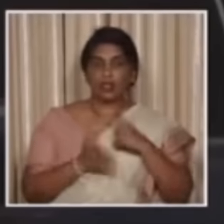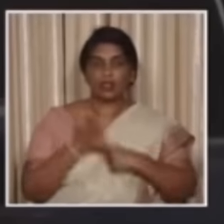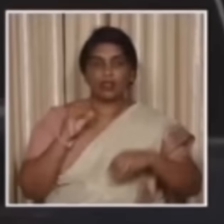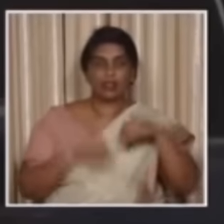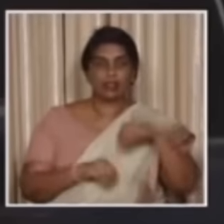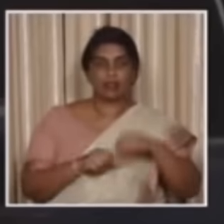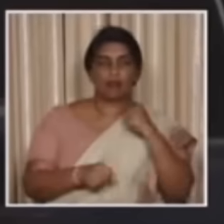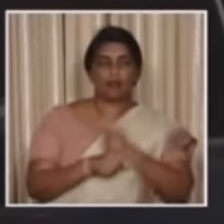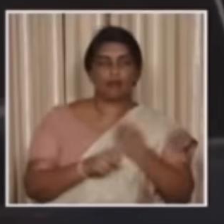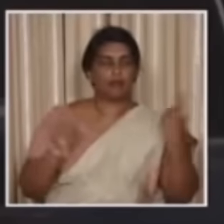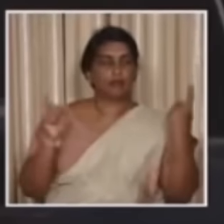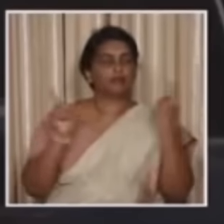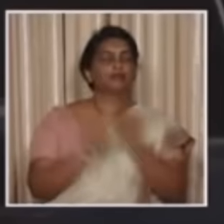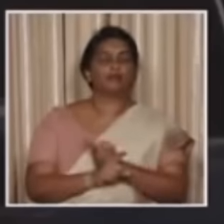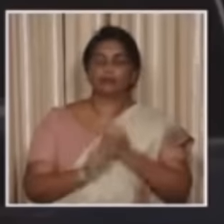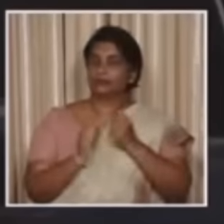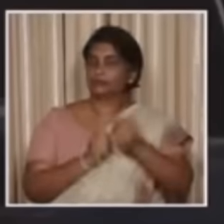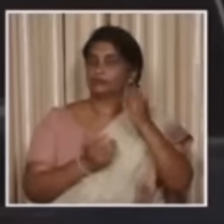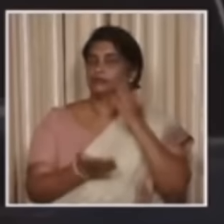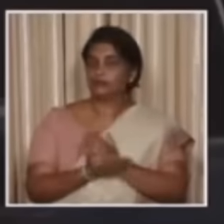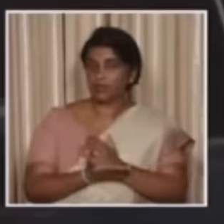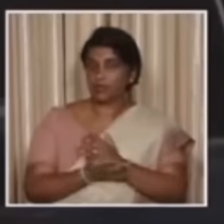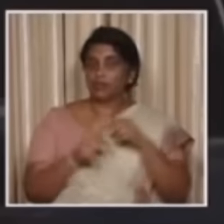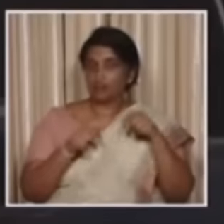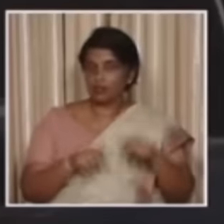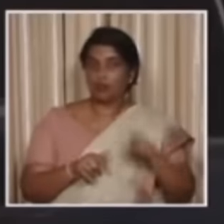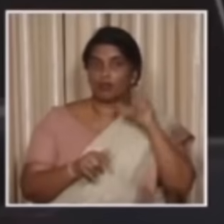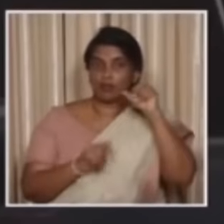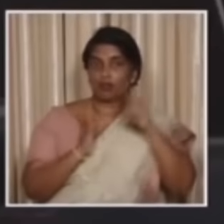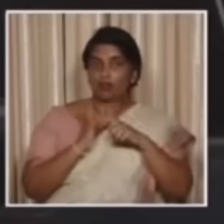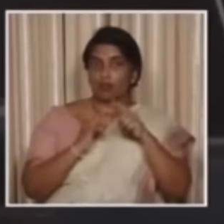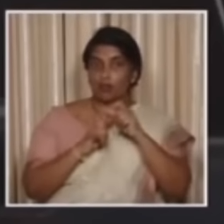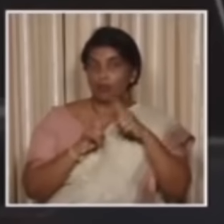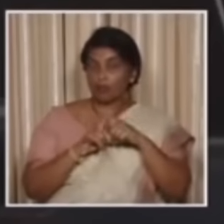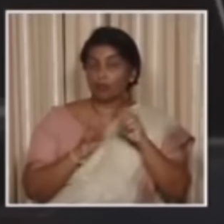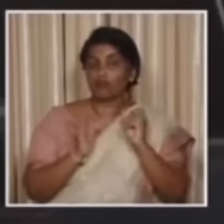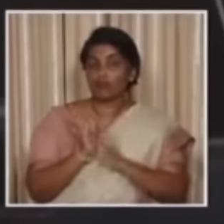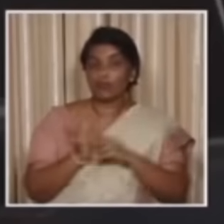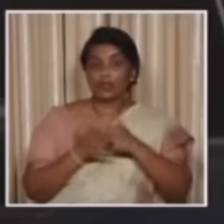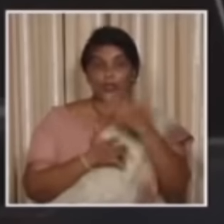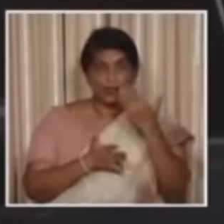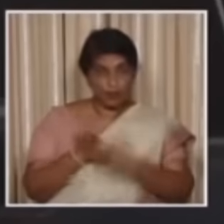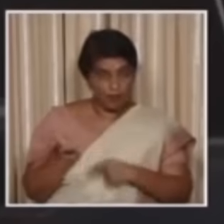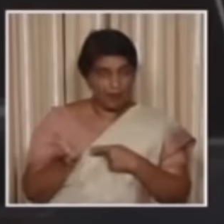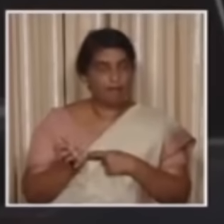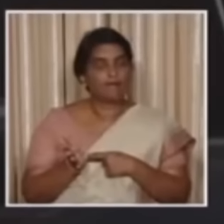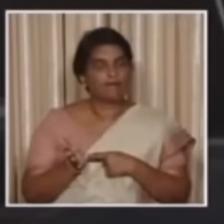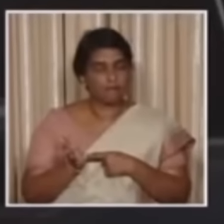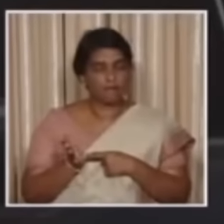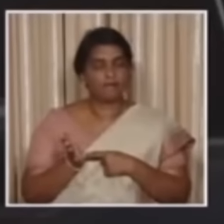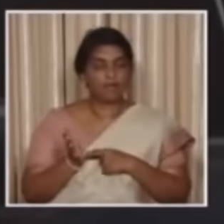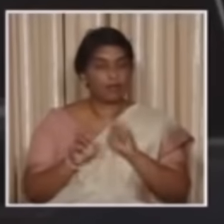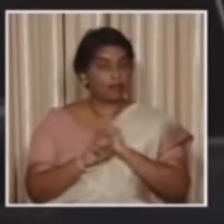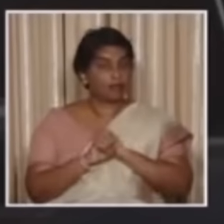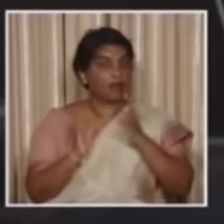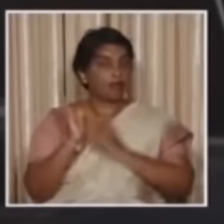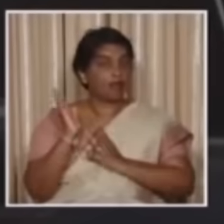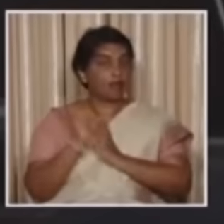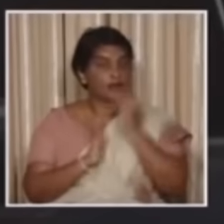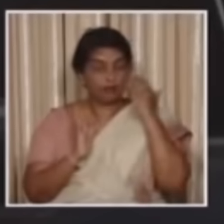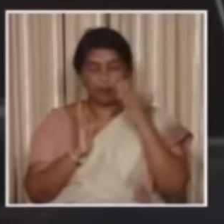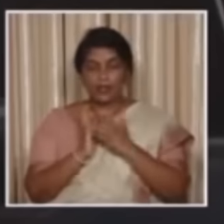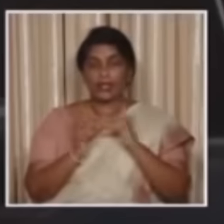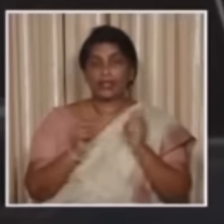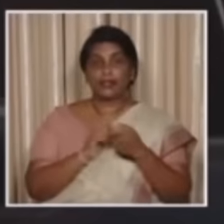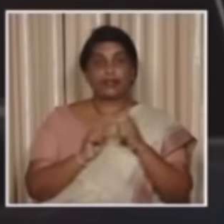आंड वेनासुना इतनी नतरुना इन सर दनटत कोप कमिटू वार्ता वक्तियन विकासन ऐतिह्य पिलिबंदव क्रिकेट